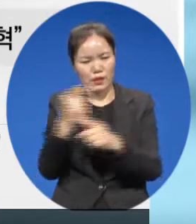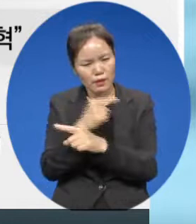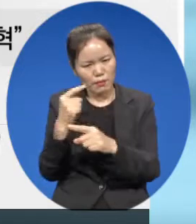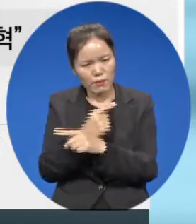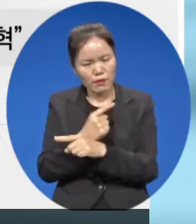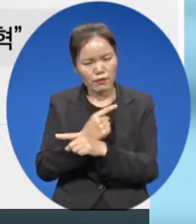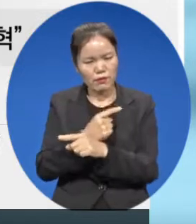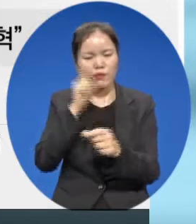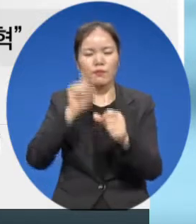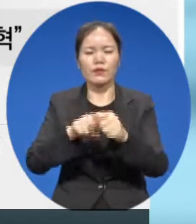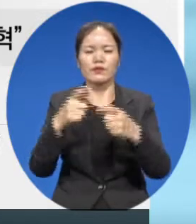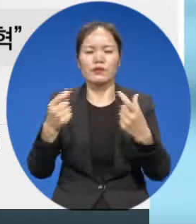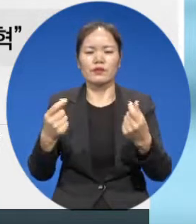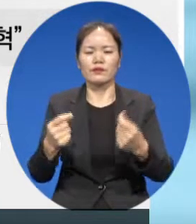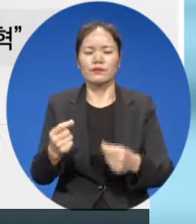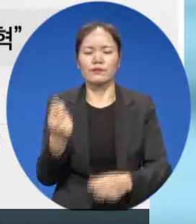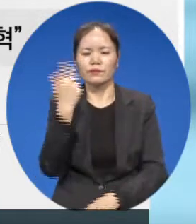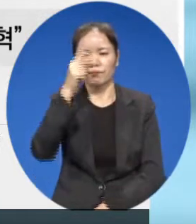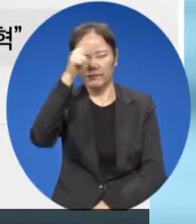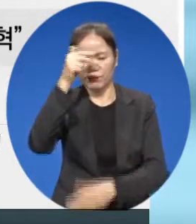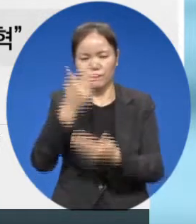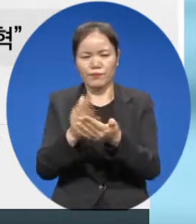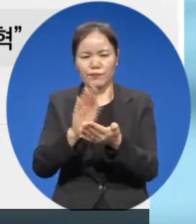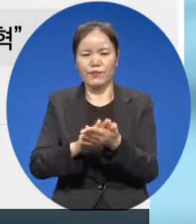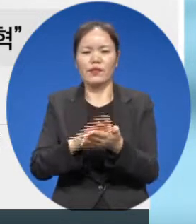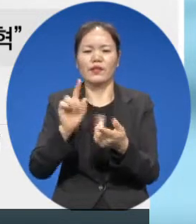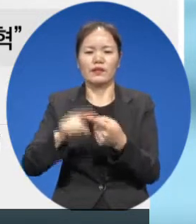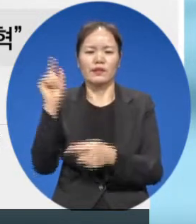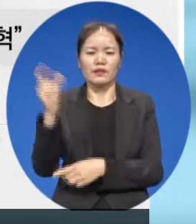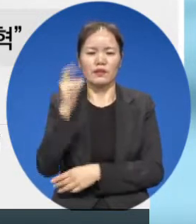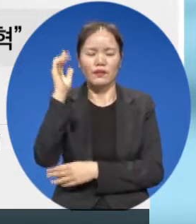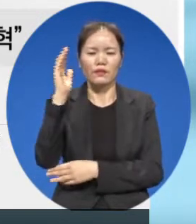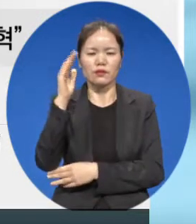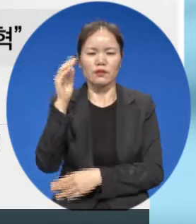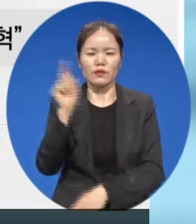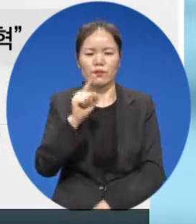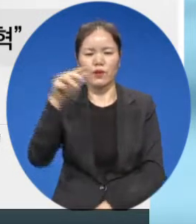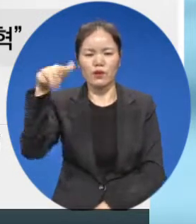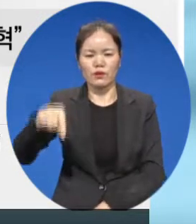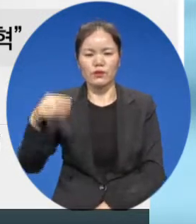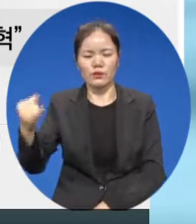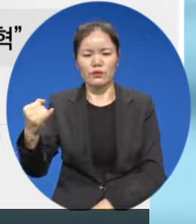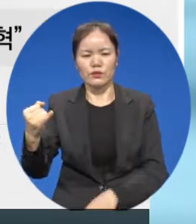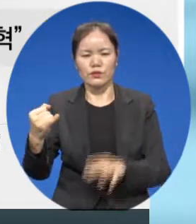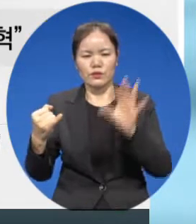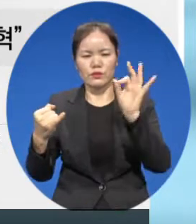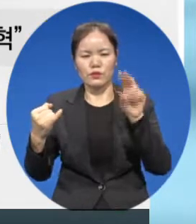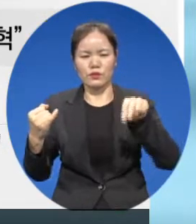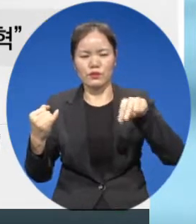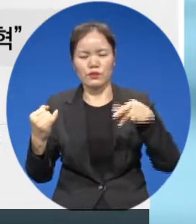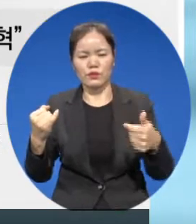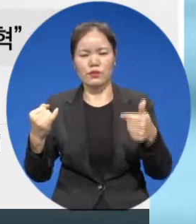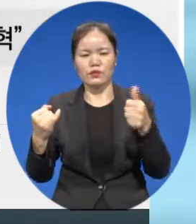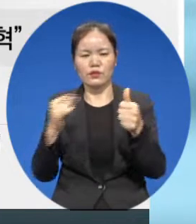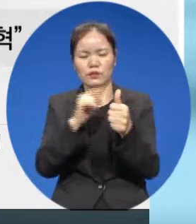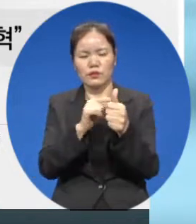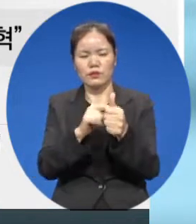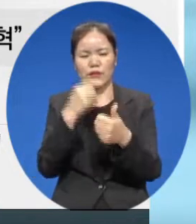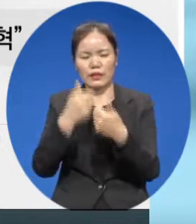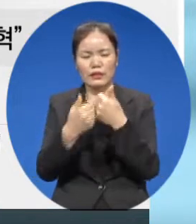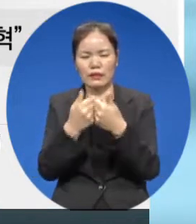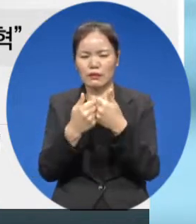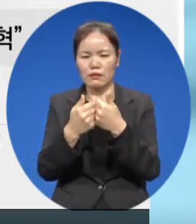누구도 가 있다고 보여 주거든요 검찰 경을 강조하고 나온 거세게 추미애 장관과 연성의 검찰총장과 4 개인적인 어떤 대결 양상으로 자꾸 가는 것이